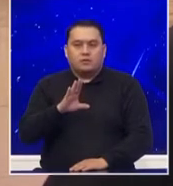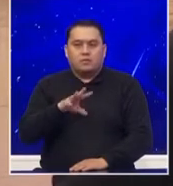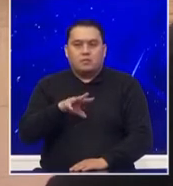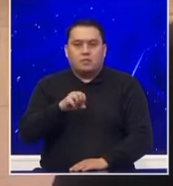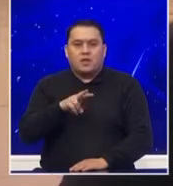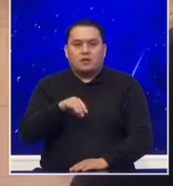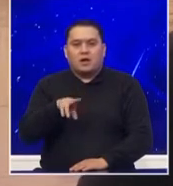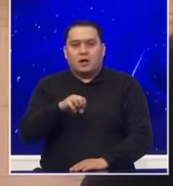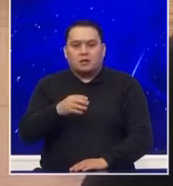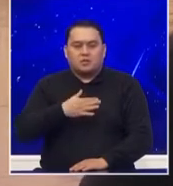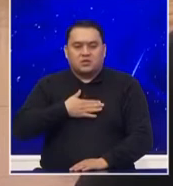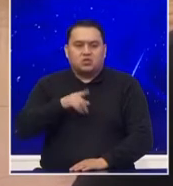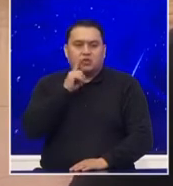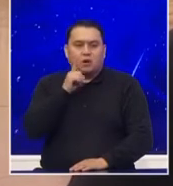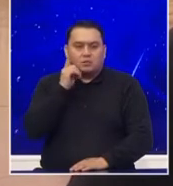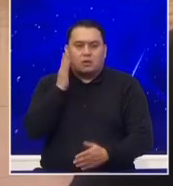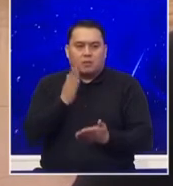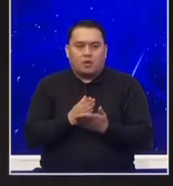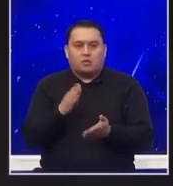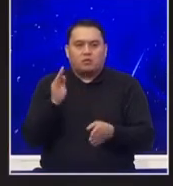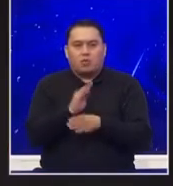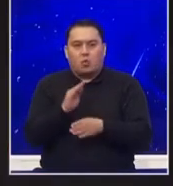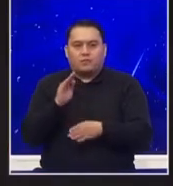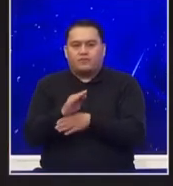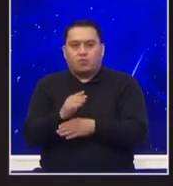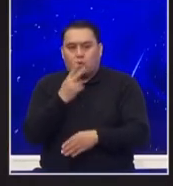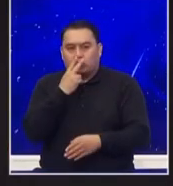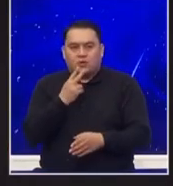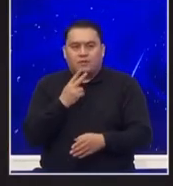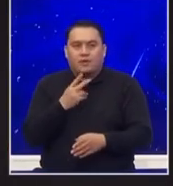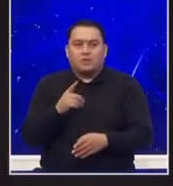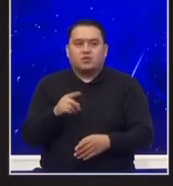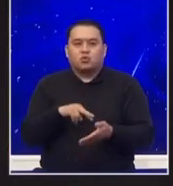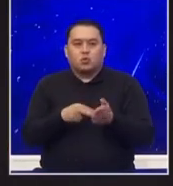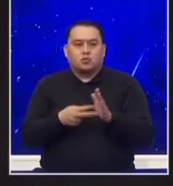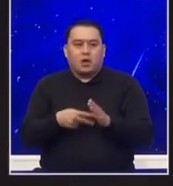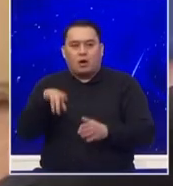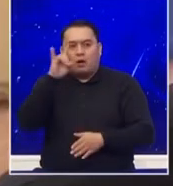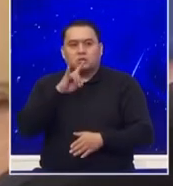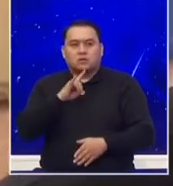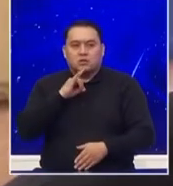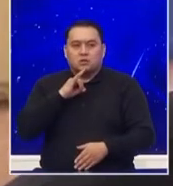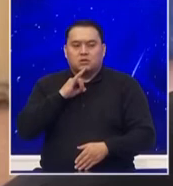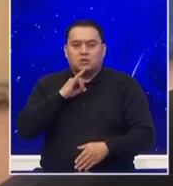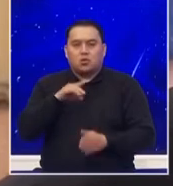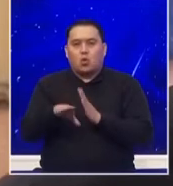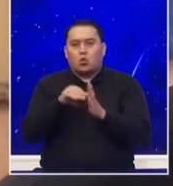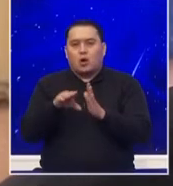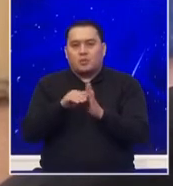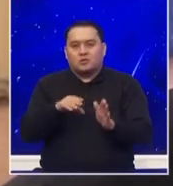Медерханұлы, балалар бар да бізде, жастарды қостық да, көп резервті. Жоспар сол, Қазақстан құрамасына